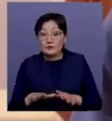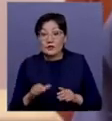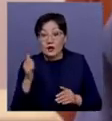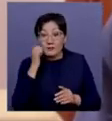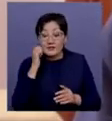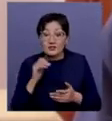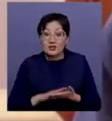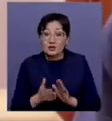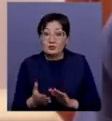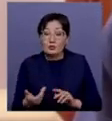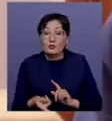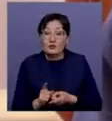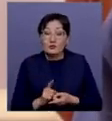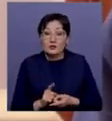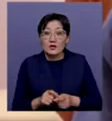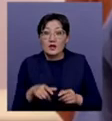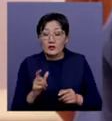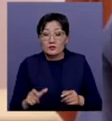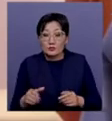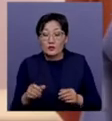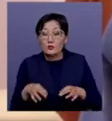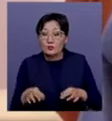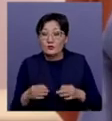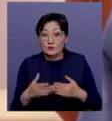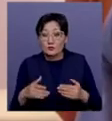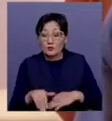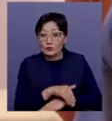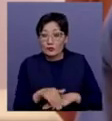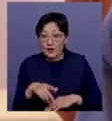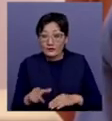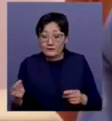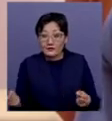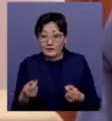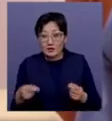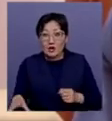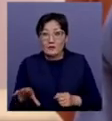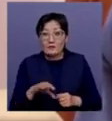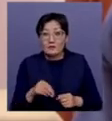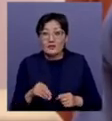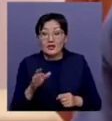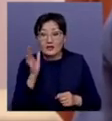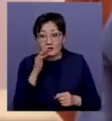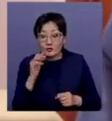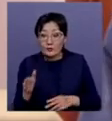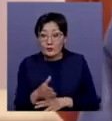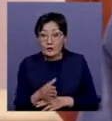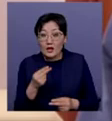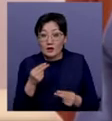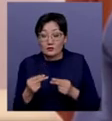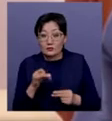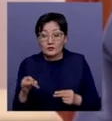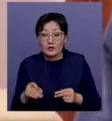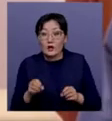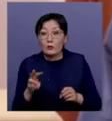қатты өзгерген. Кептелістер азайды, көліктер де көп емес. Көшелерде адам аз. Негізінен барлығы итті серуендетуге, азық-түлік алуға немесе